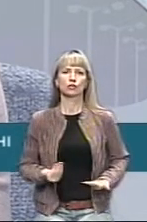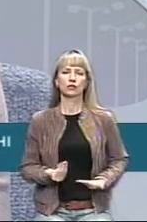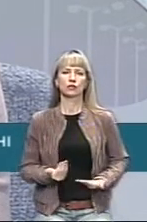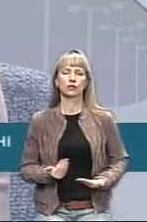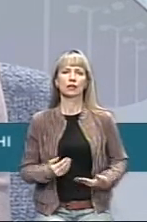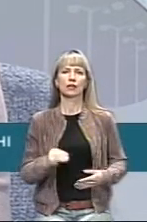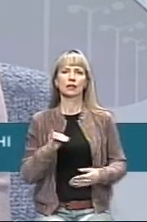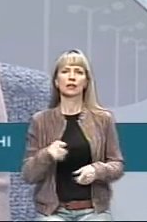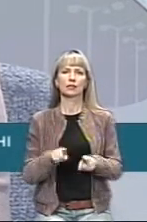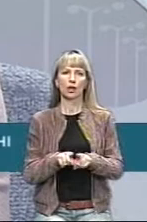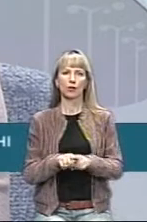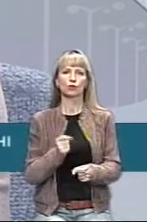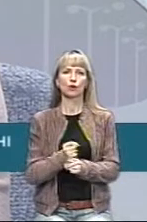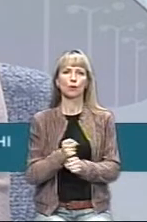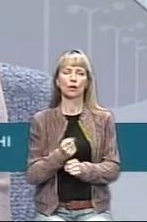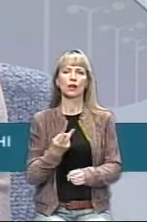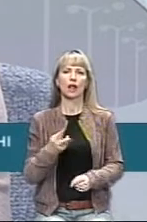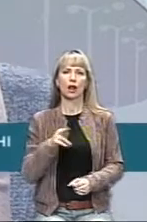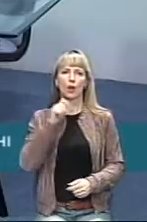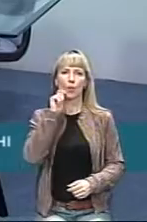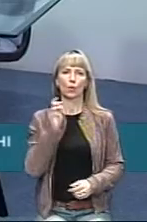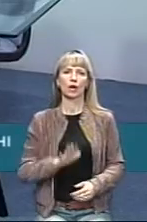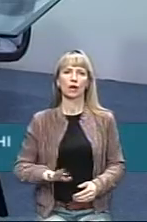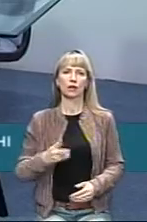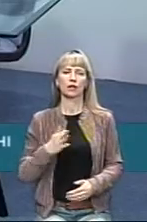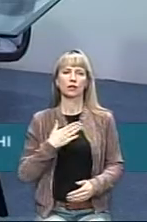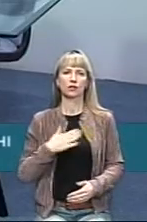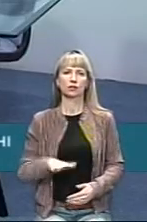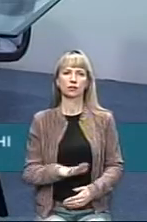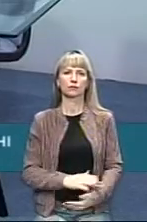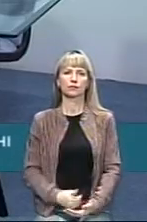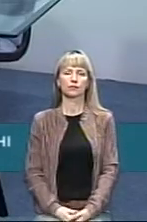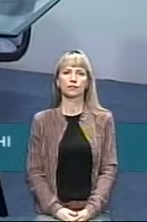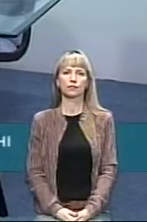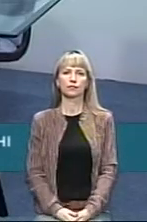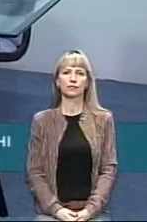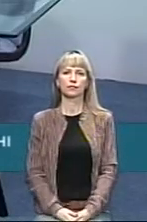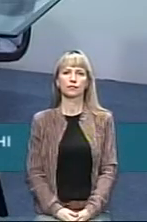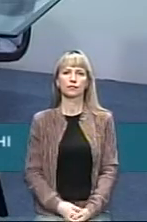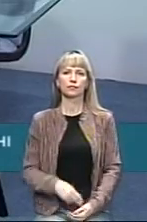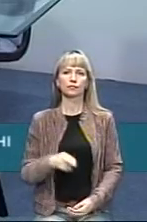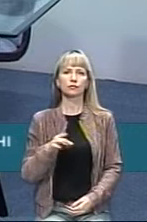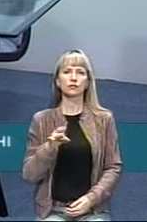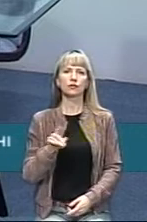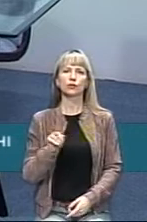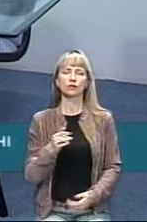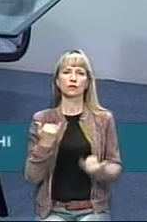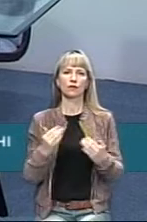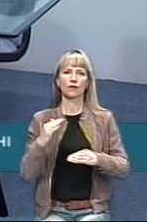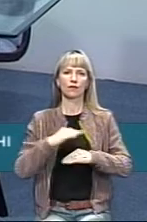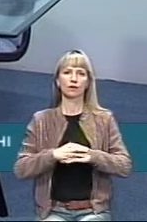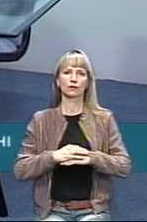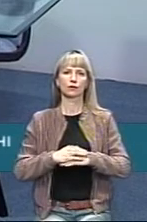них також, і зробити щось для країни, для міста, для нашого. Володю, про що насамперед цього вечора,